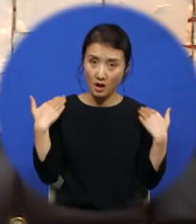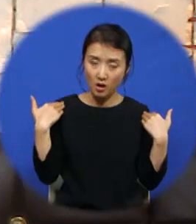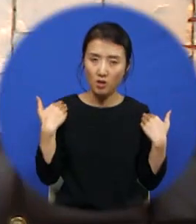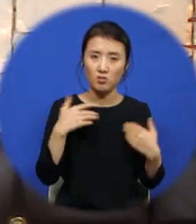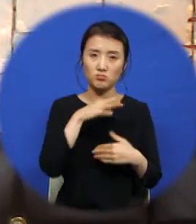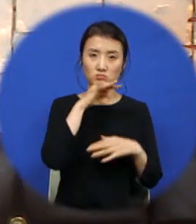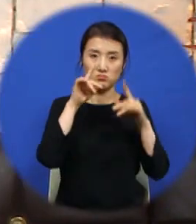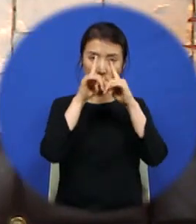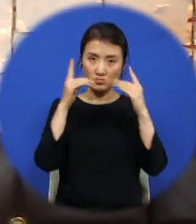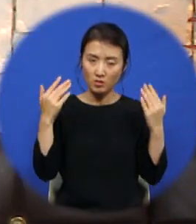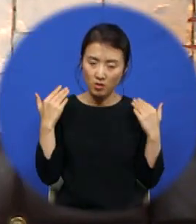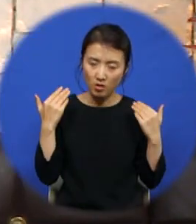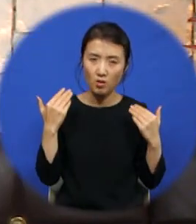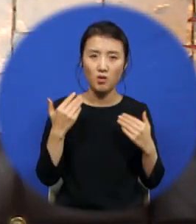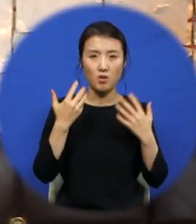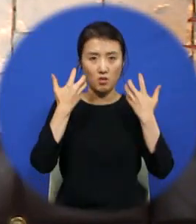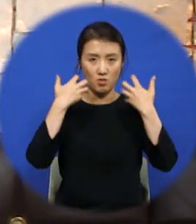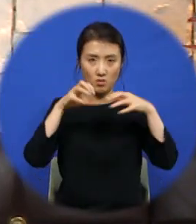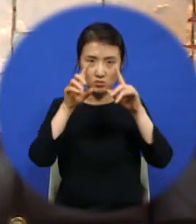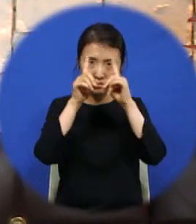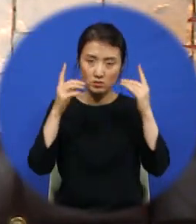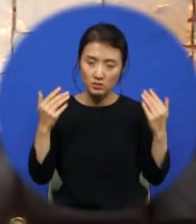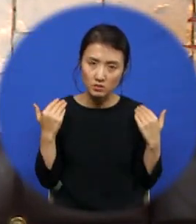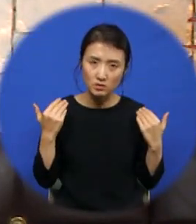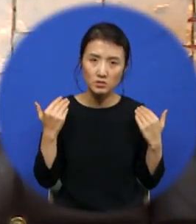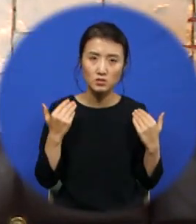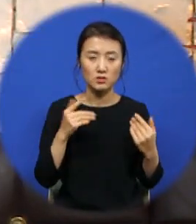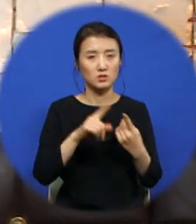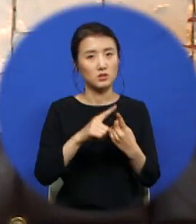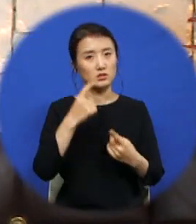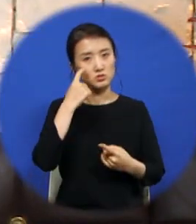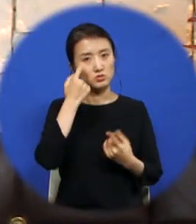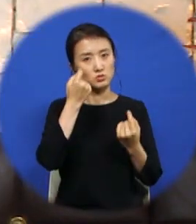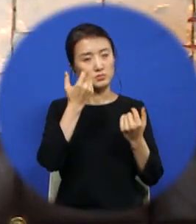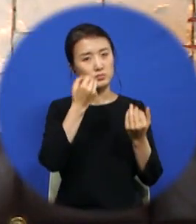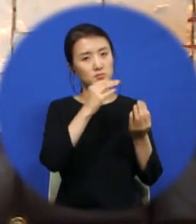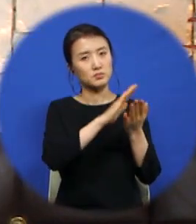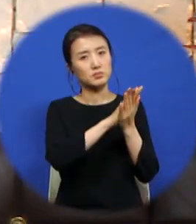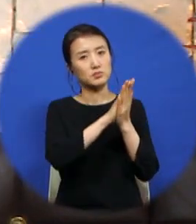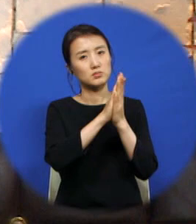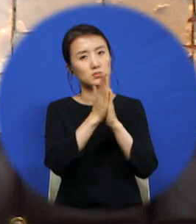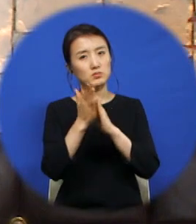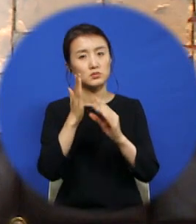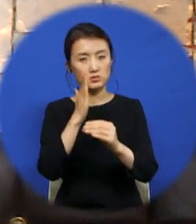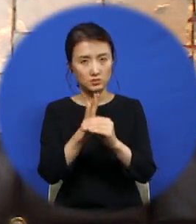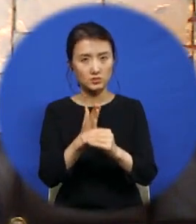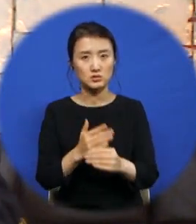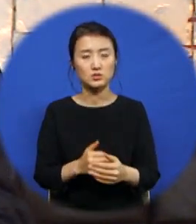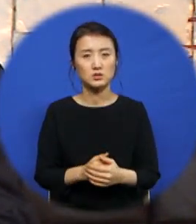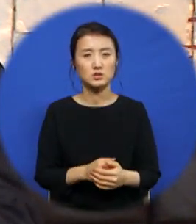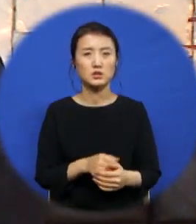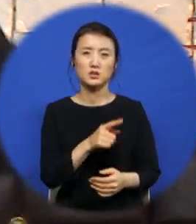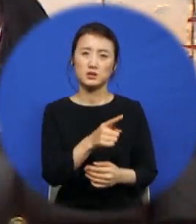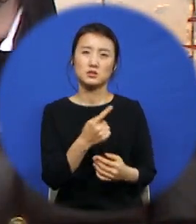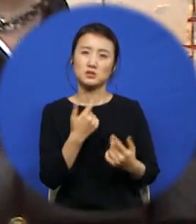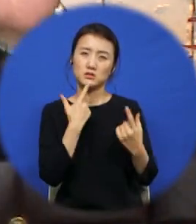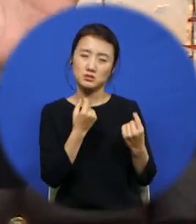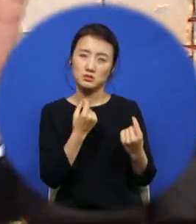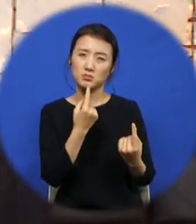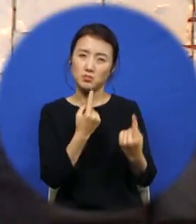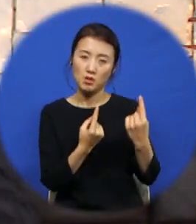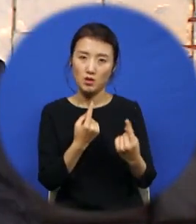세대 고려대 예 그게 대한 시각이 조금씩 많이 바뀌고 있죠 아 차라리 그렇게 r 파악해야